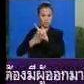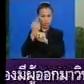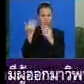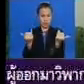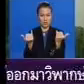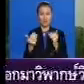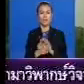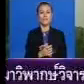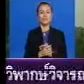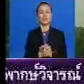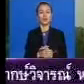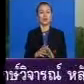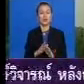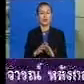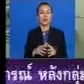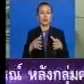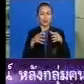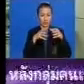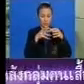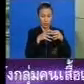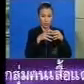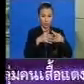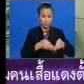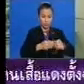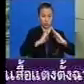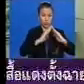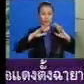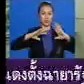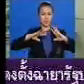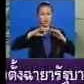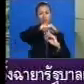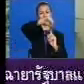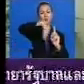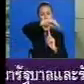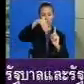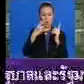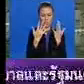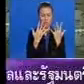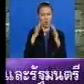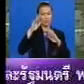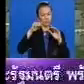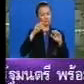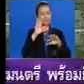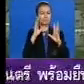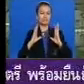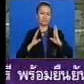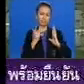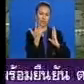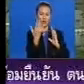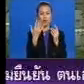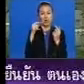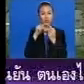ส่วนการจัดตั้งองค์กรอิสระด้านสิ่งแวดล้อมนะครับยังต้องมีการหารืออีกสักระยะหนึ่งครับส่วนโครงการลงทุนใน